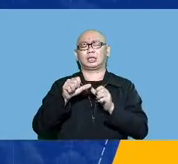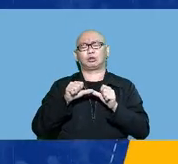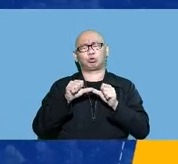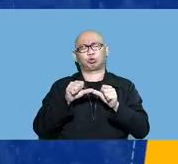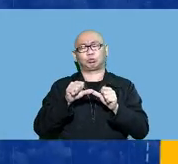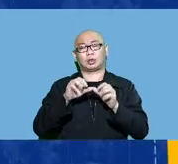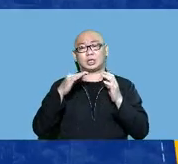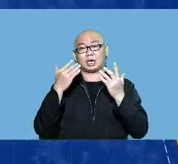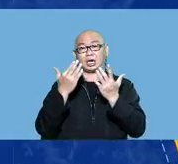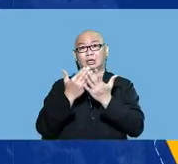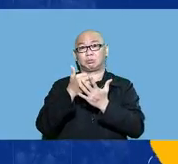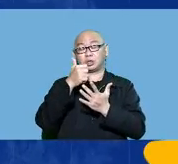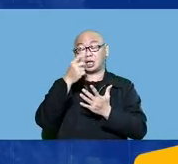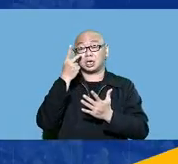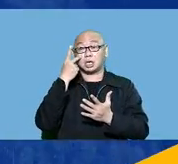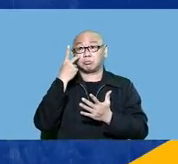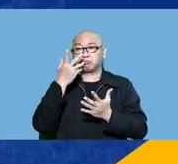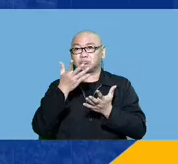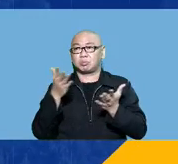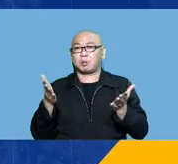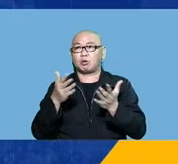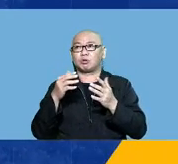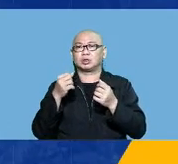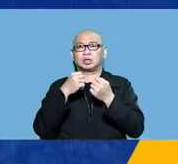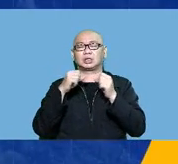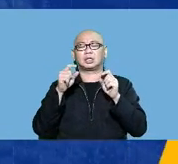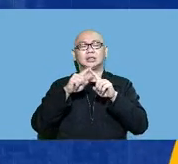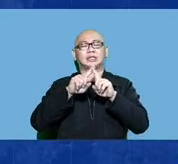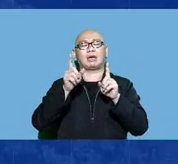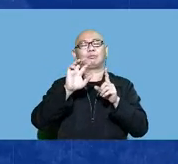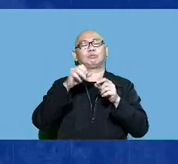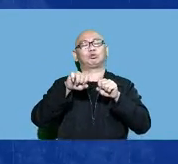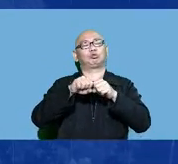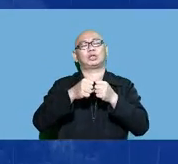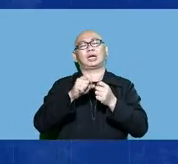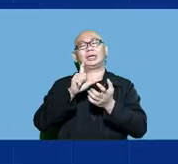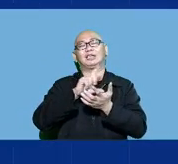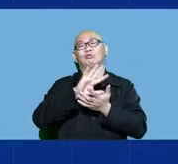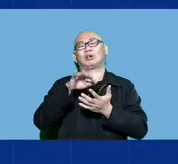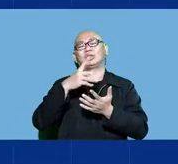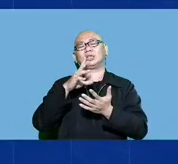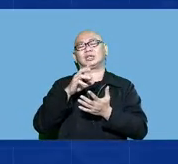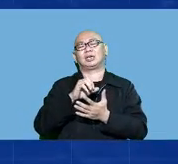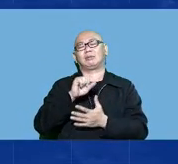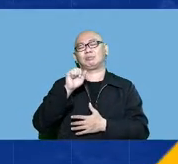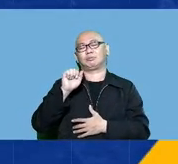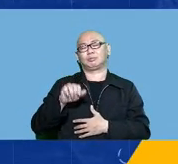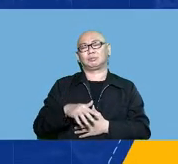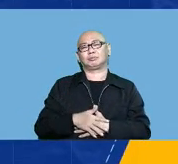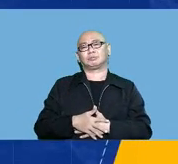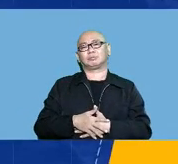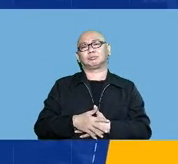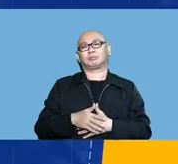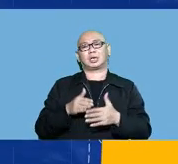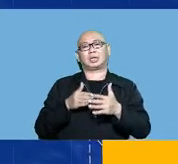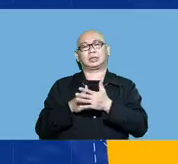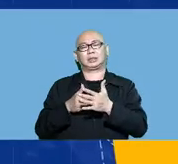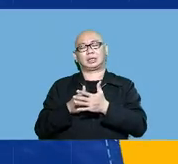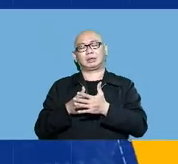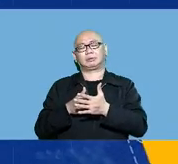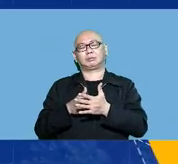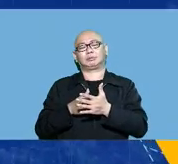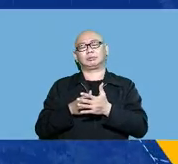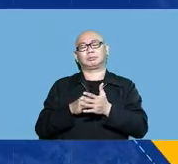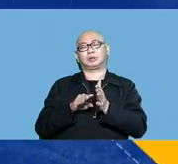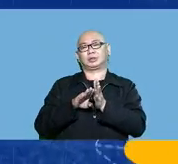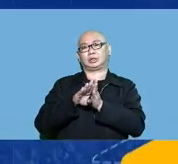bisa menikmati hasil pembangunan sejahtera, tapi tidak merusak lingkungan dan tidak menghambat masa depan dari generasi yang